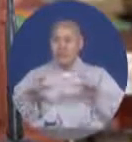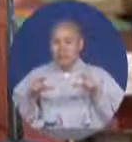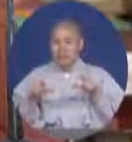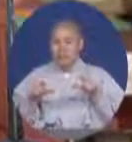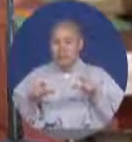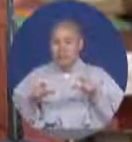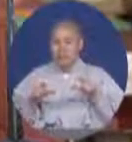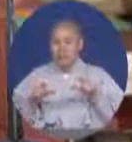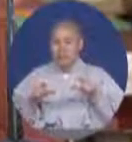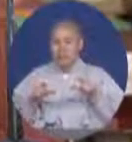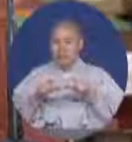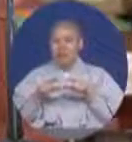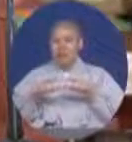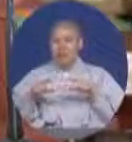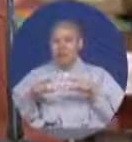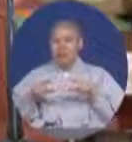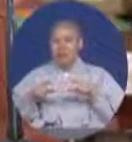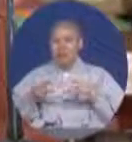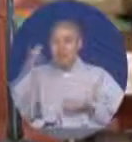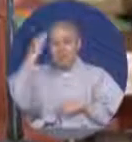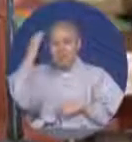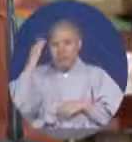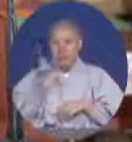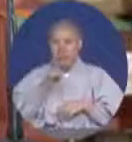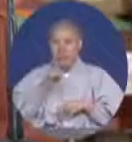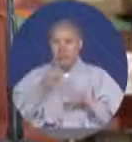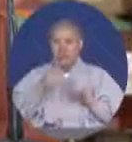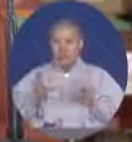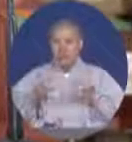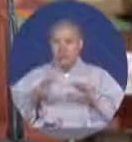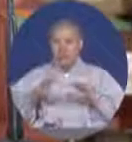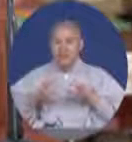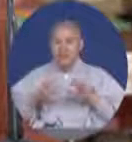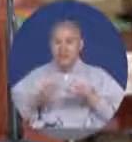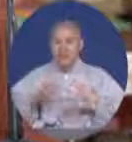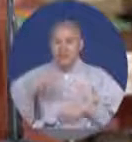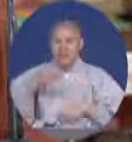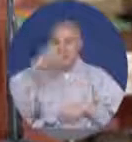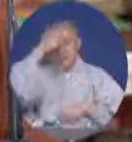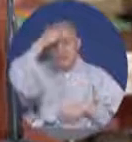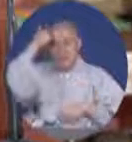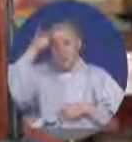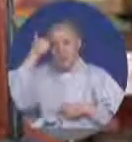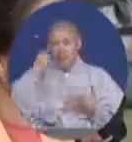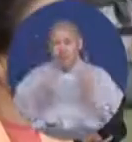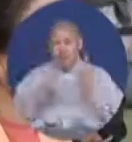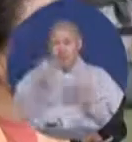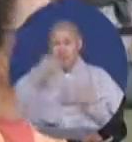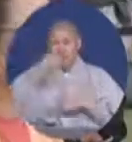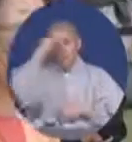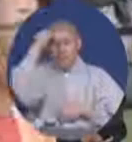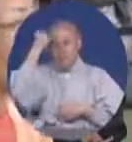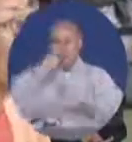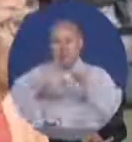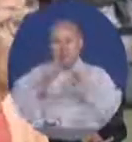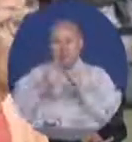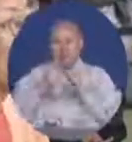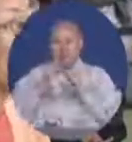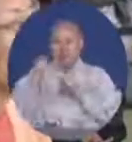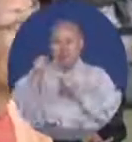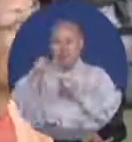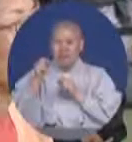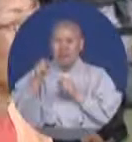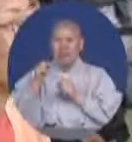보면 세계적으로 다 그런데 할아버지보다 할머니가 더 오래 사십니다. 그런데 우리나라도